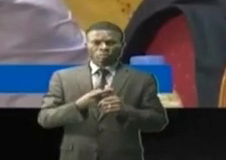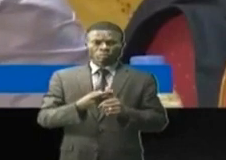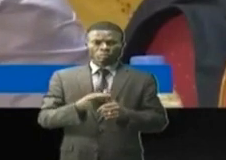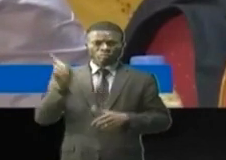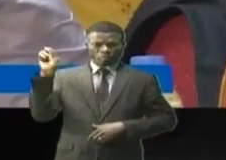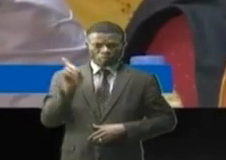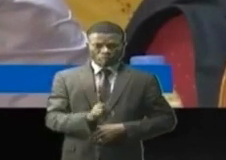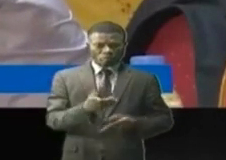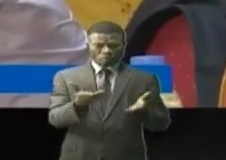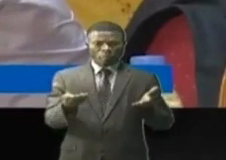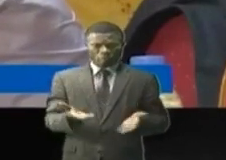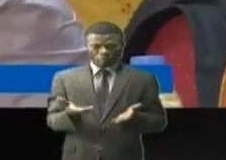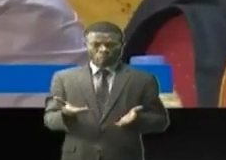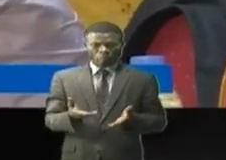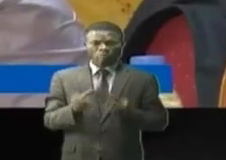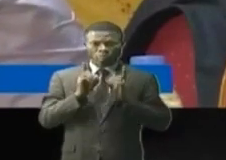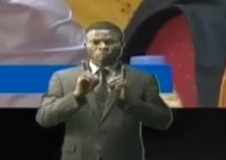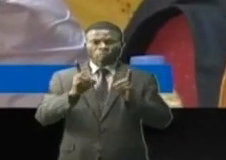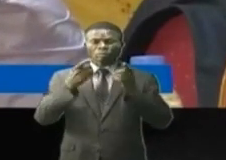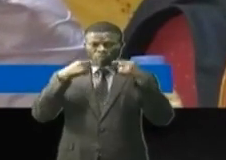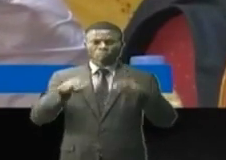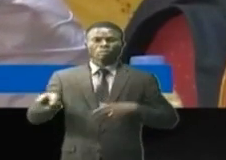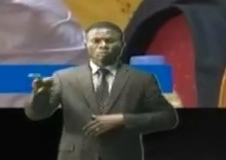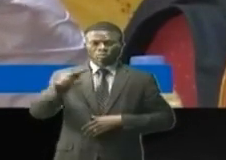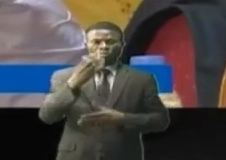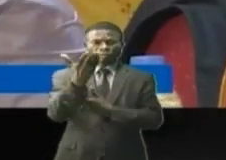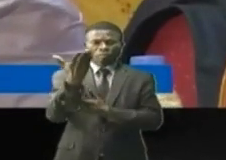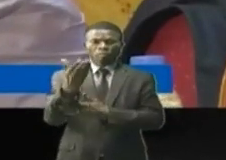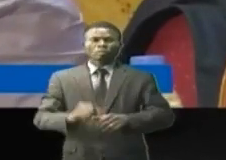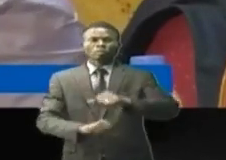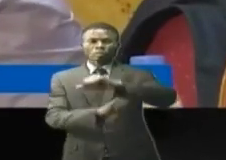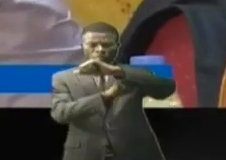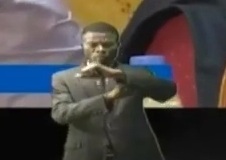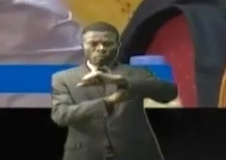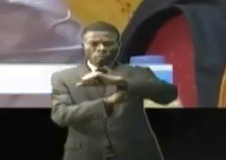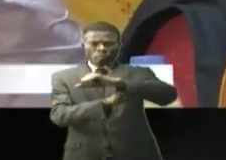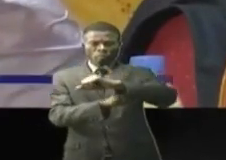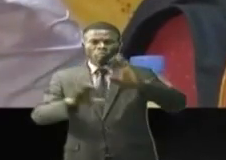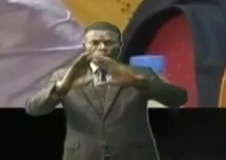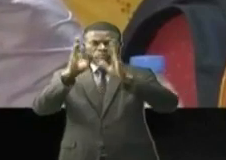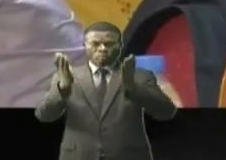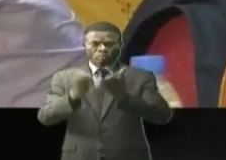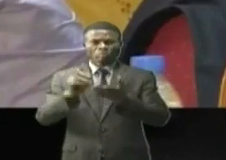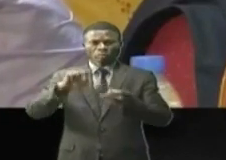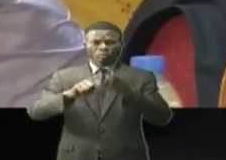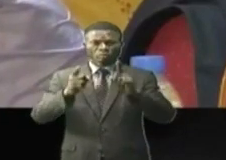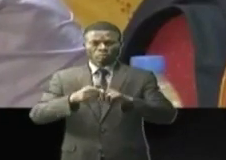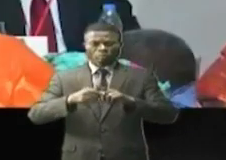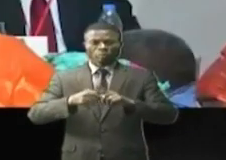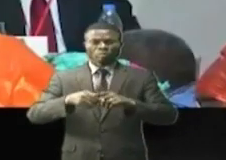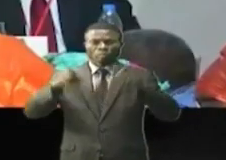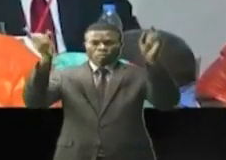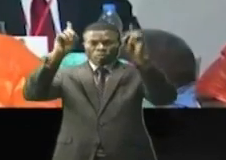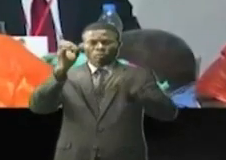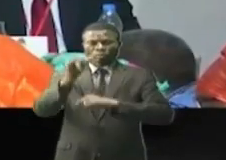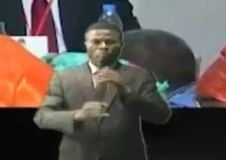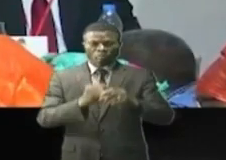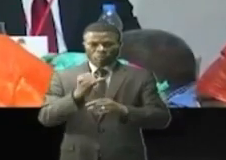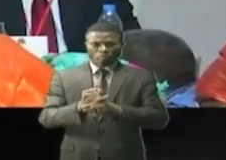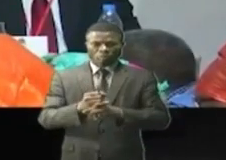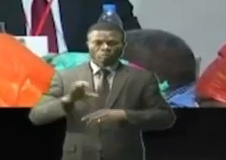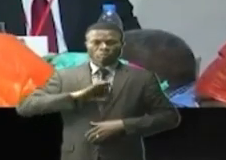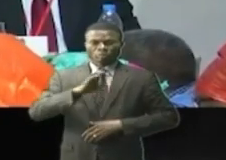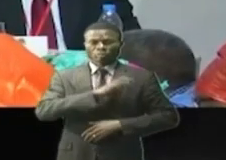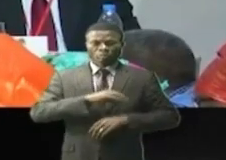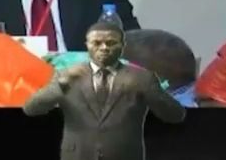cette tribune pour demander le soutien de tous les camarades de l'International Socialiste. Le comité Afrique